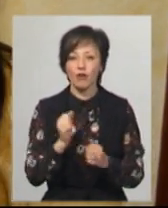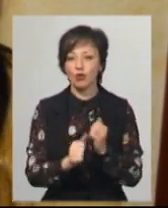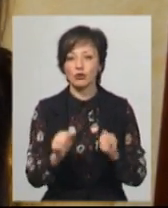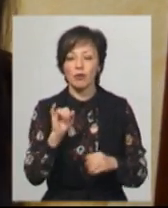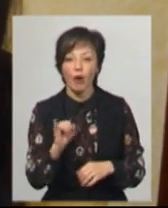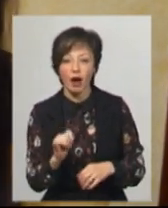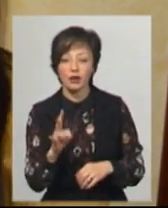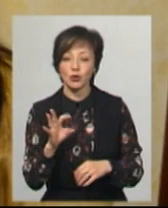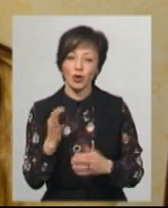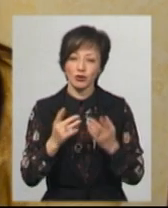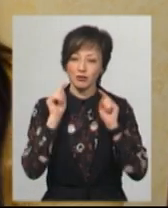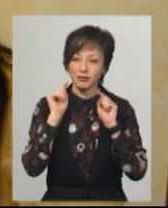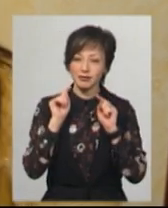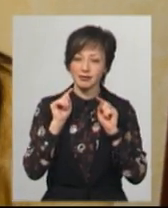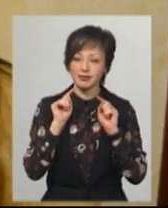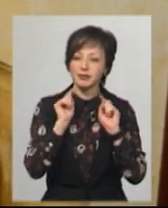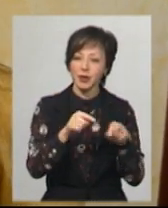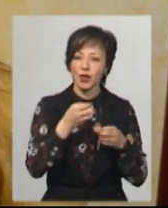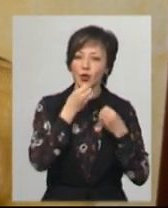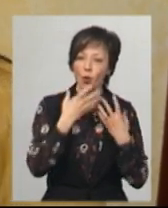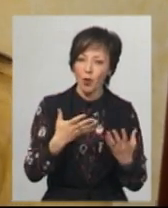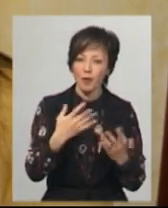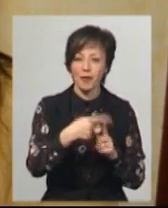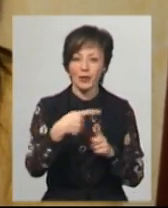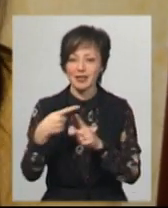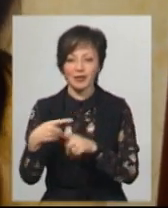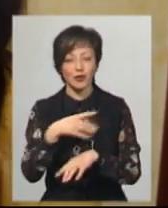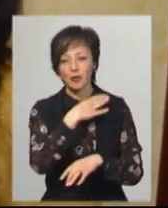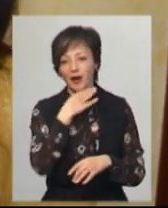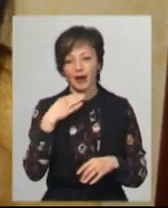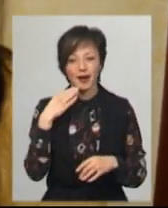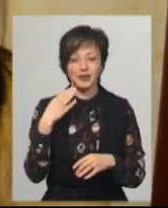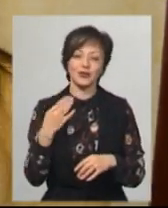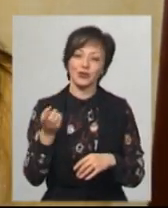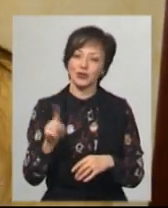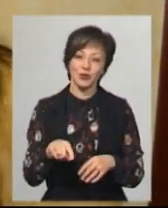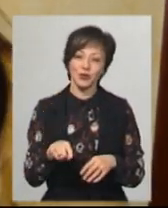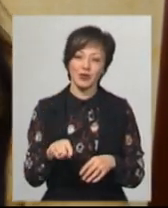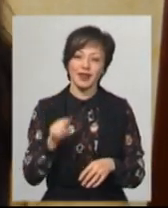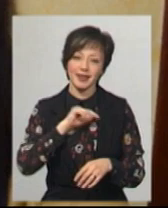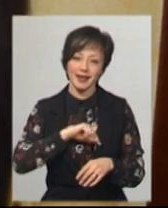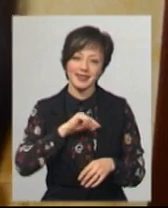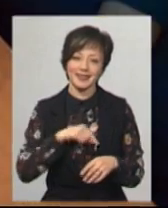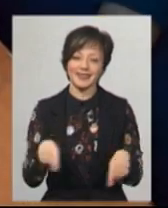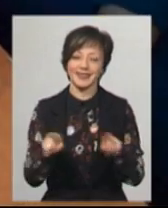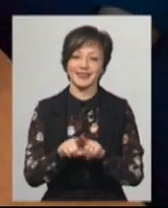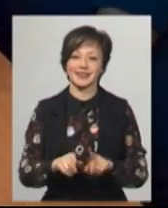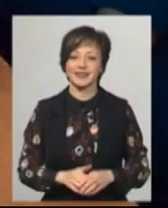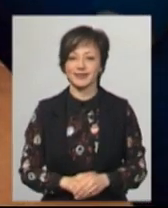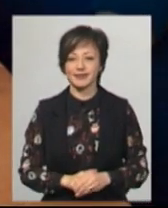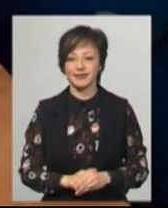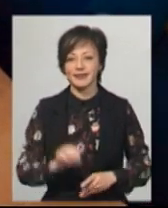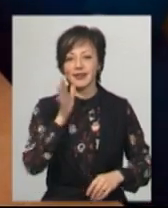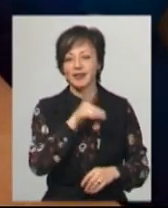поганий, але якщо зосереджуватись на позитивному, а такого теж дуже-дуже багато, то тоді настрій такий. У